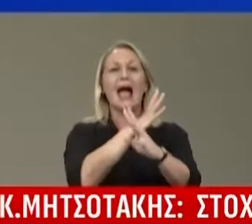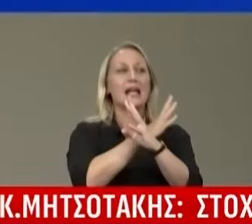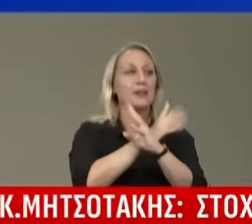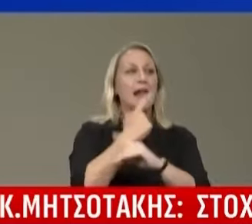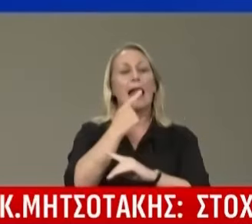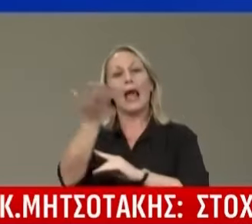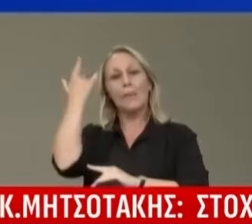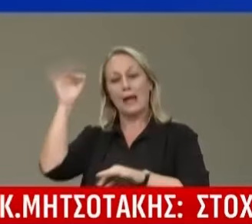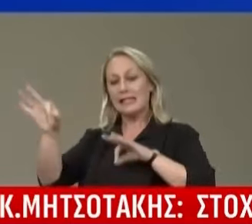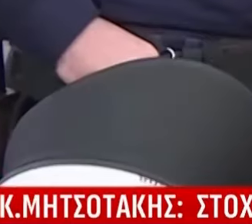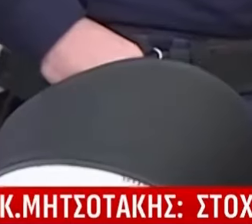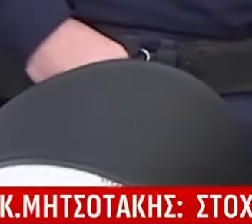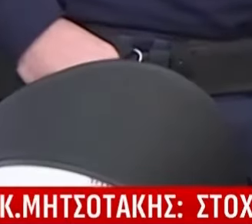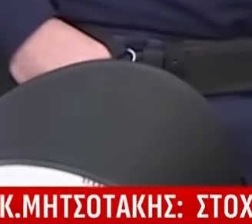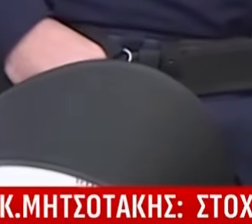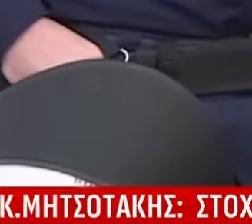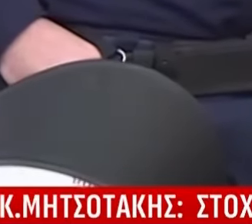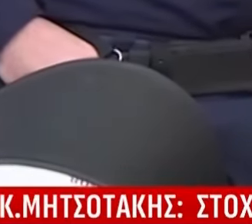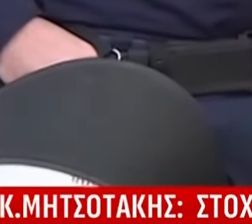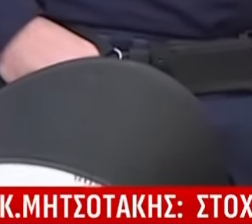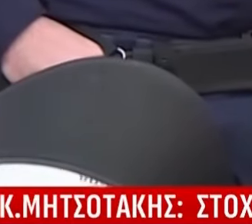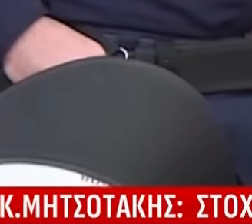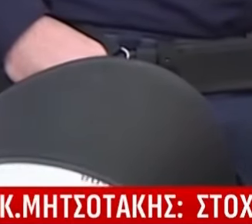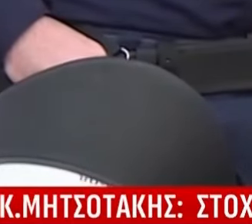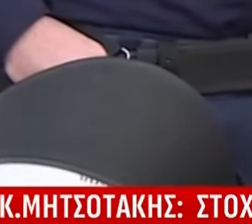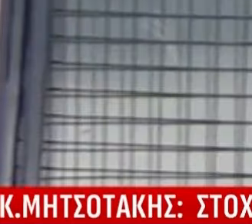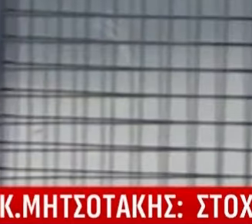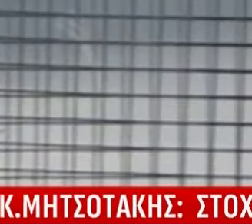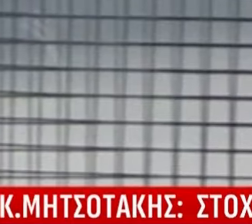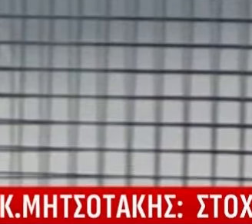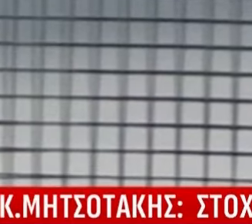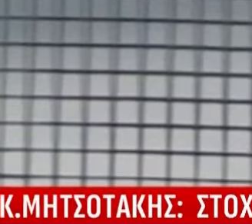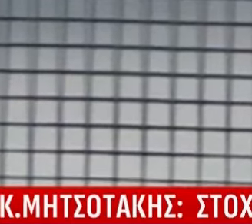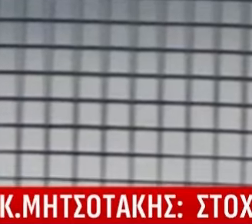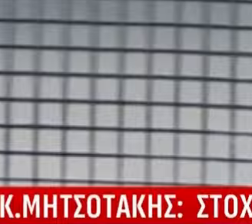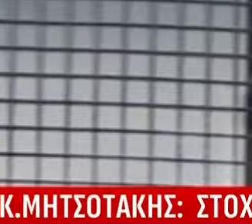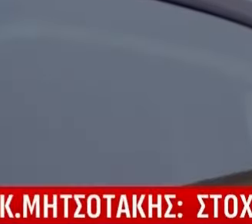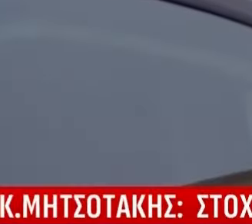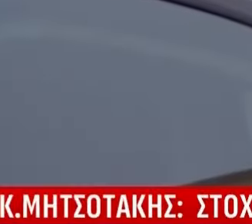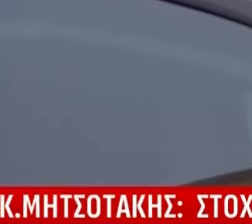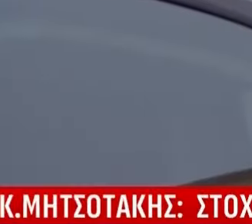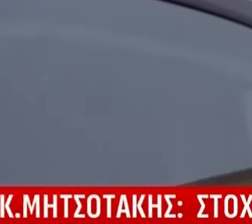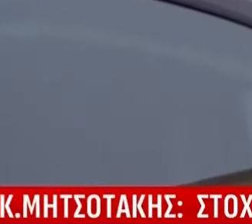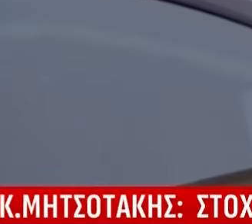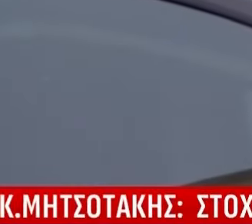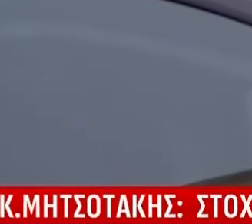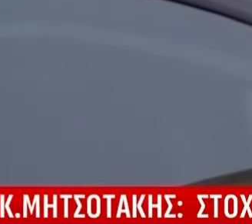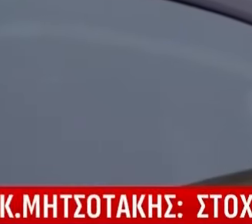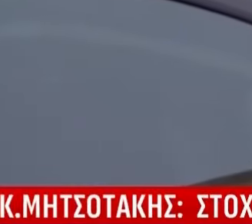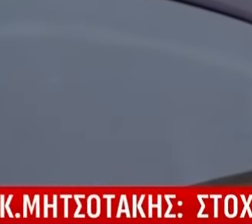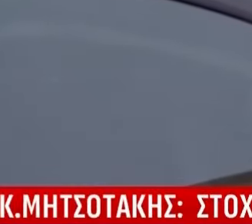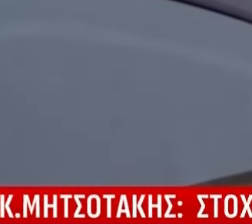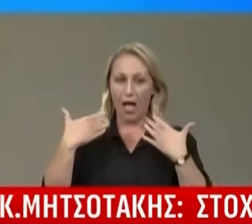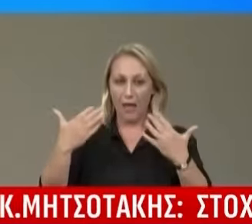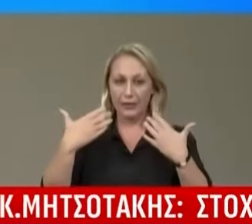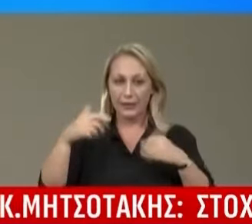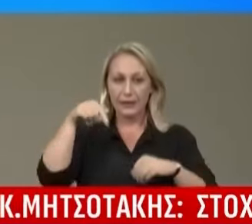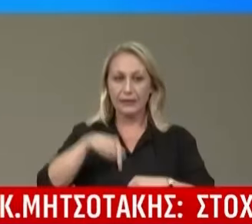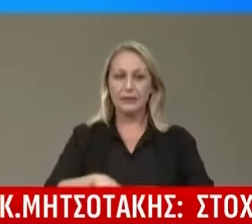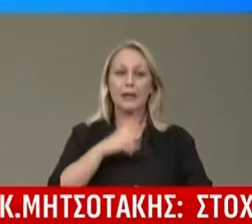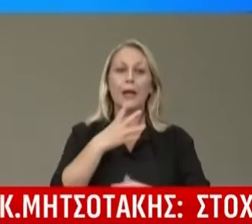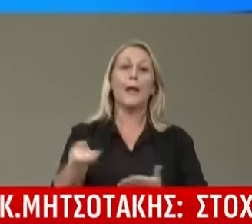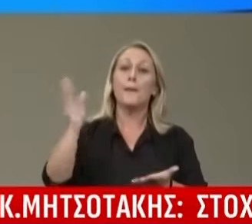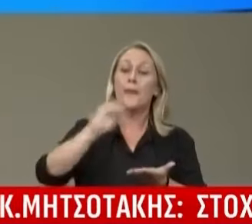που σχεδιάζαμε αρχικά. Μία από τις επαγγελματικές ομάδες που θα ωφεληθούν από τη φετινή Διεθνή Έκθεση Θεσσαλονίκης θα είναι και η ένστολη,